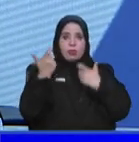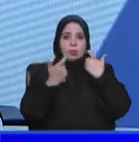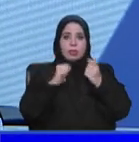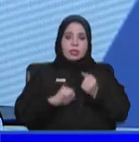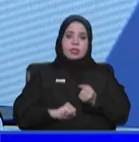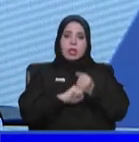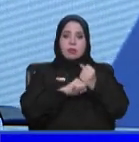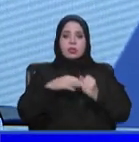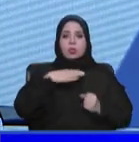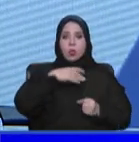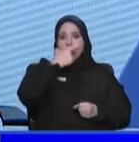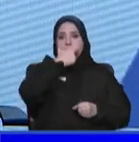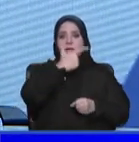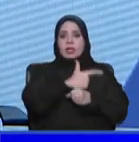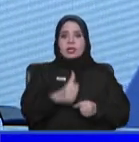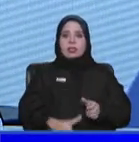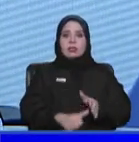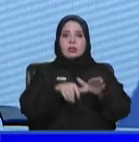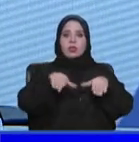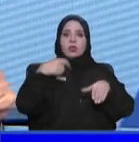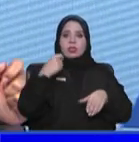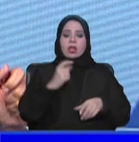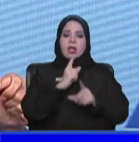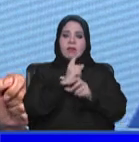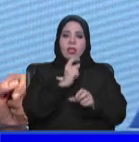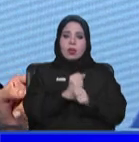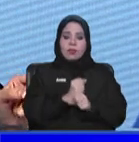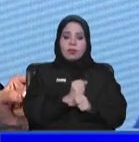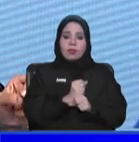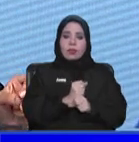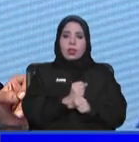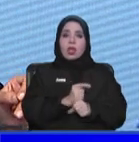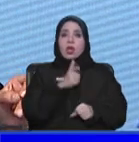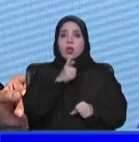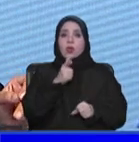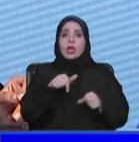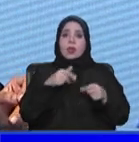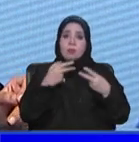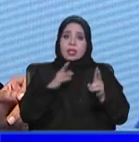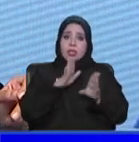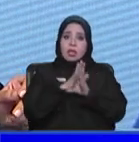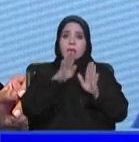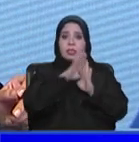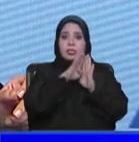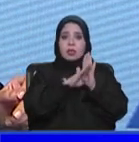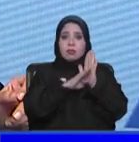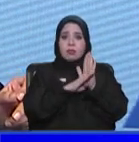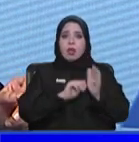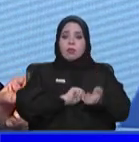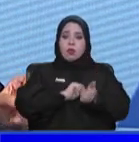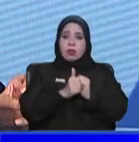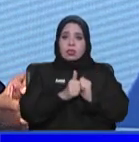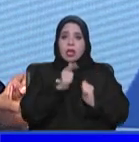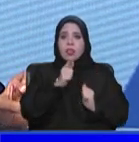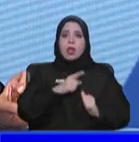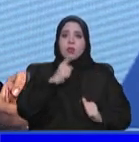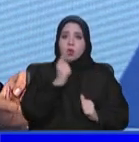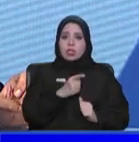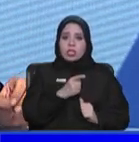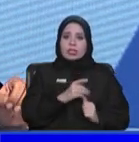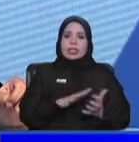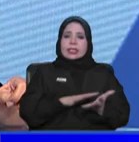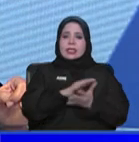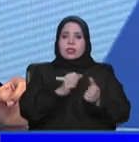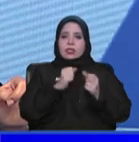الملك المعظم وبمتابعة سمو ولي العهد رئيس مجلس الوزراء قد تبنت العديد من البرامج والمبادرات